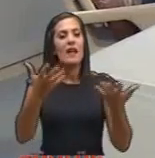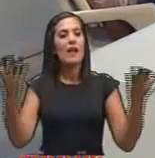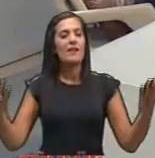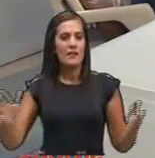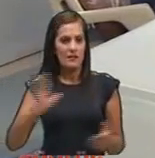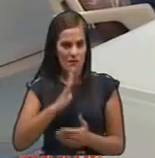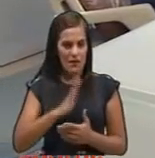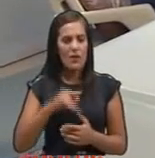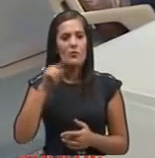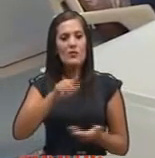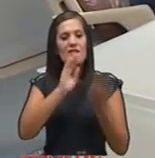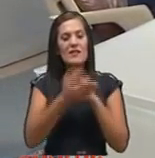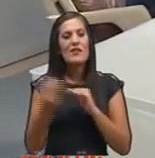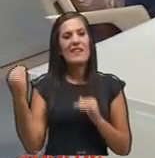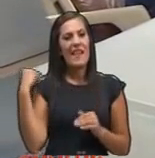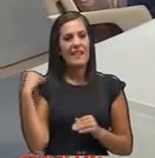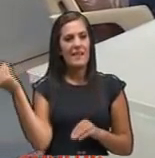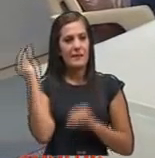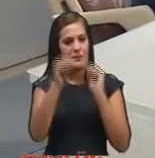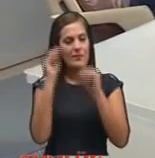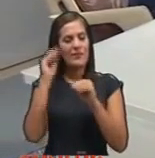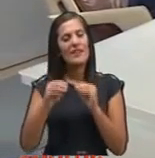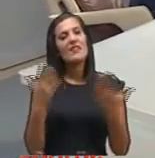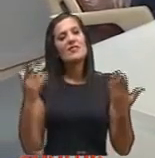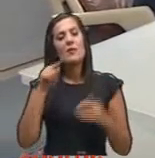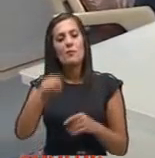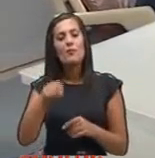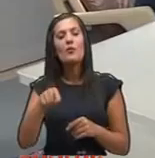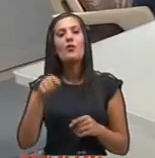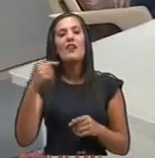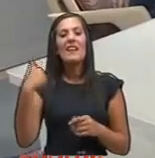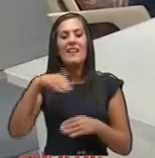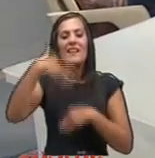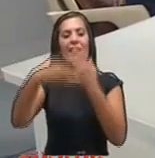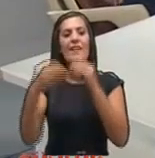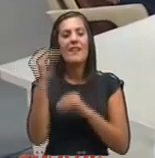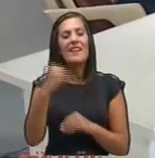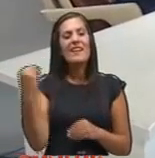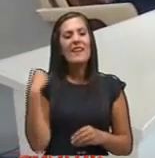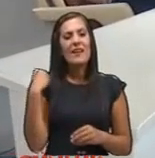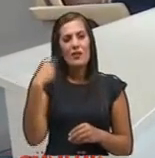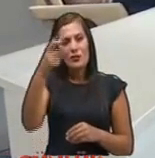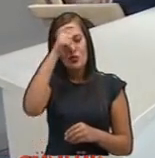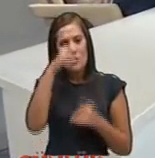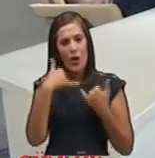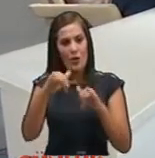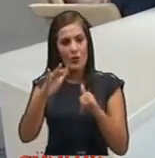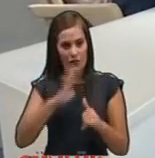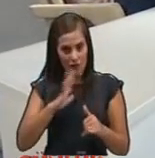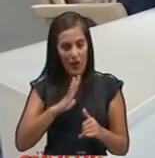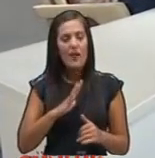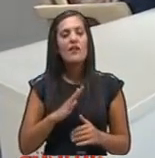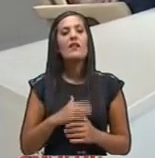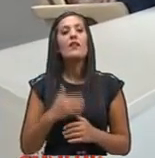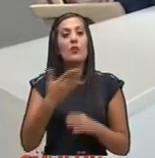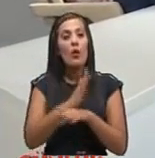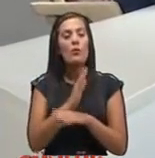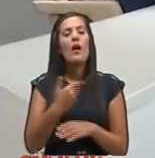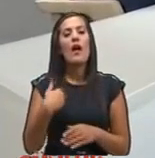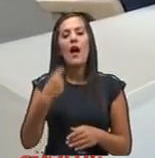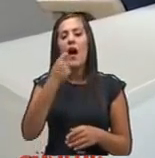sezonun yenileri de eklenecek inşallah ileride bu koleksiyona. Evet, yeni evet. Türk oyunları sanıyorum sergilenecek var. Doğru mudur? Yine şimdi eserler.